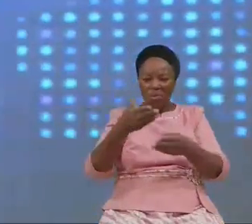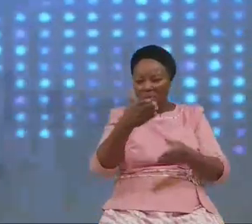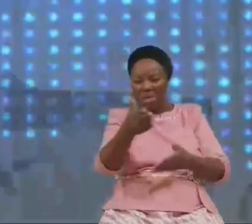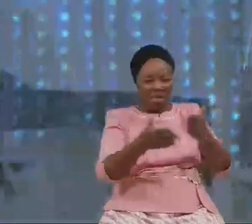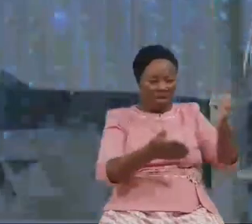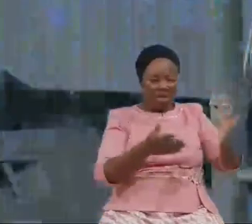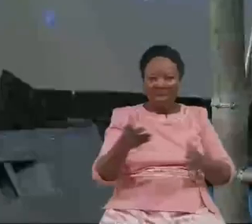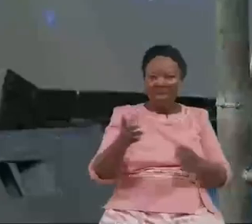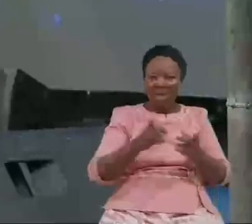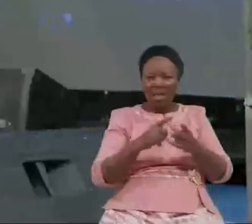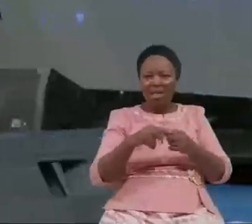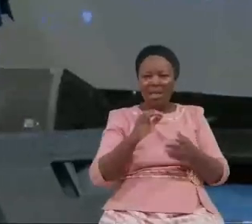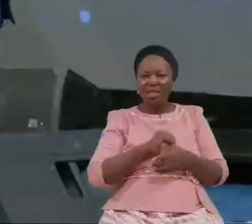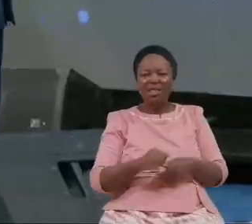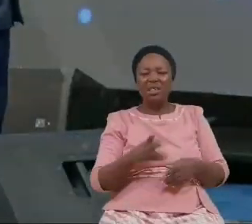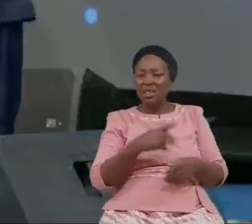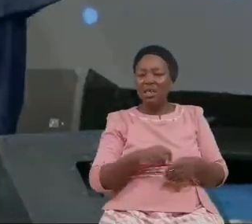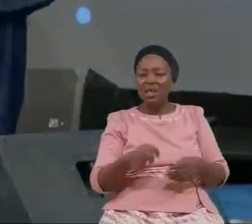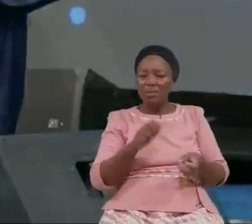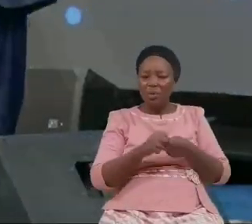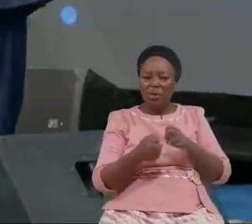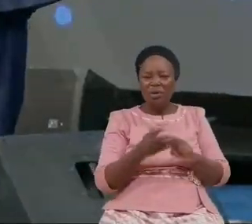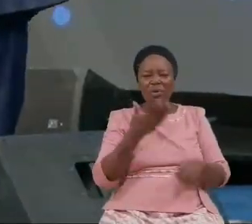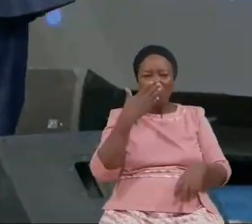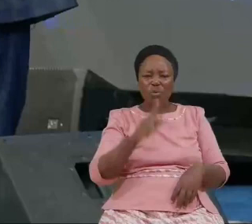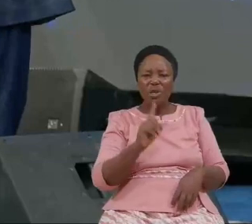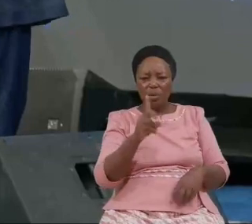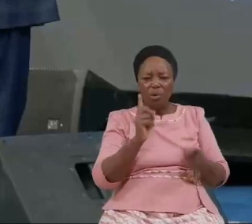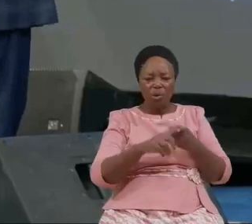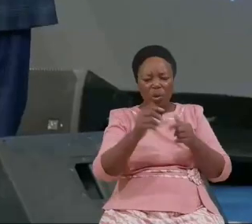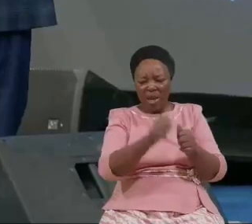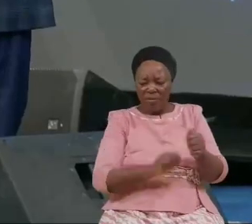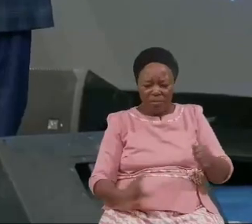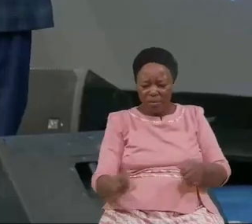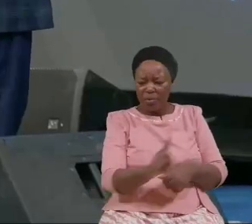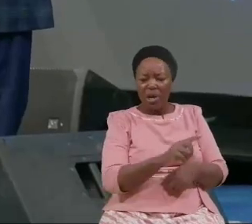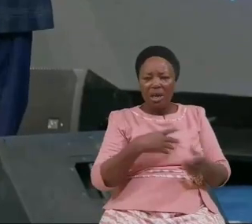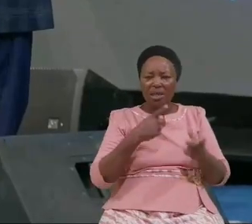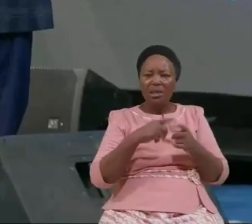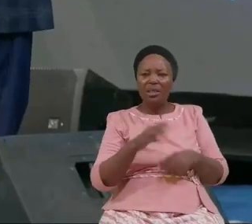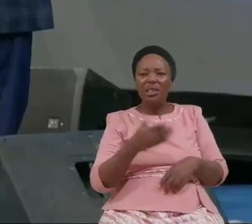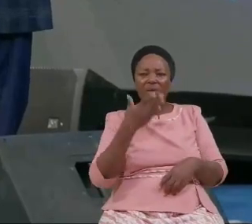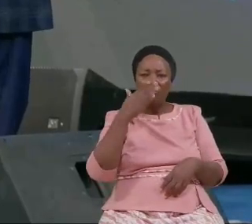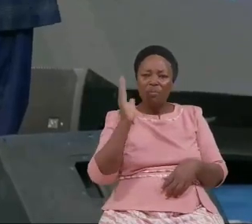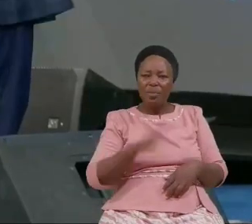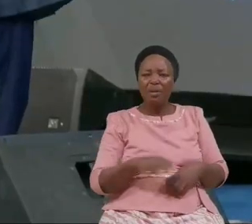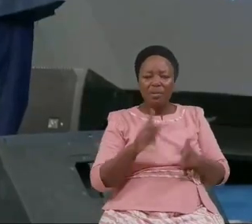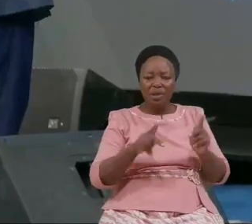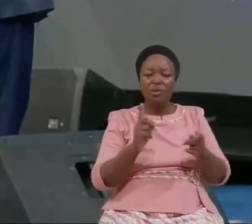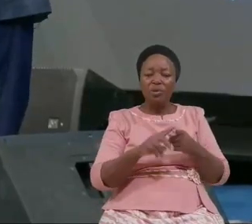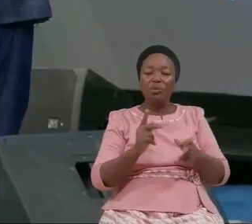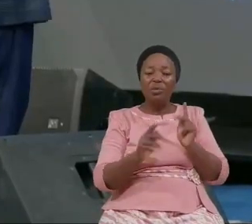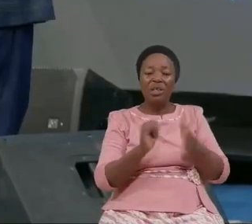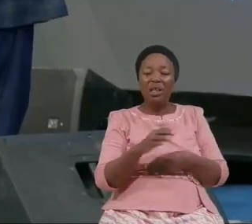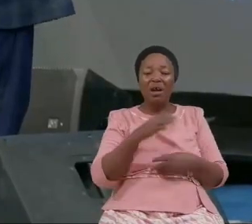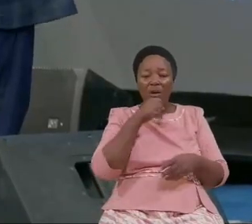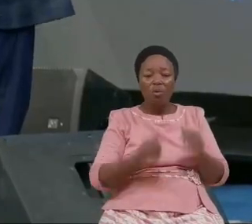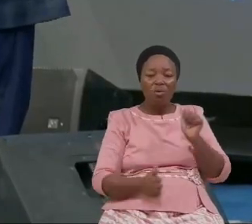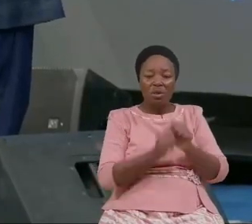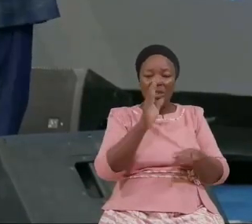qui intéresse pour tout le monde qui était heureux que ceux qui sont plus âgés